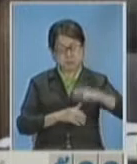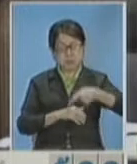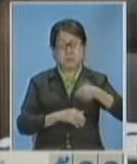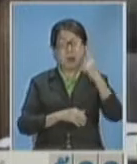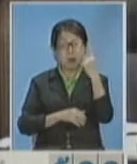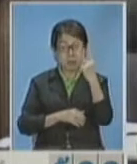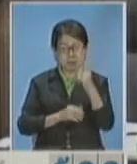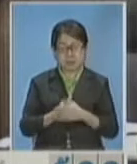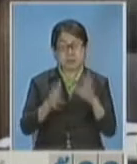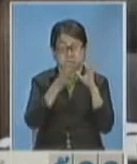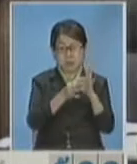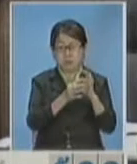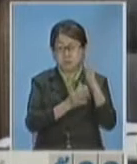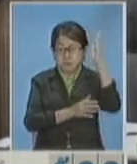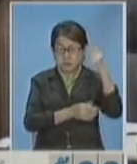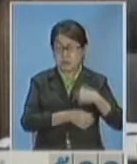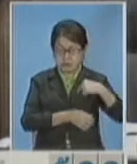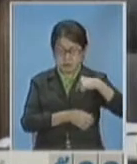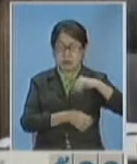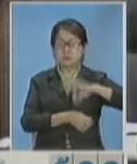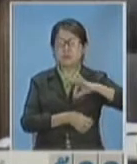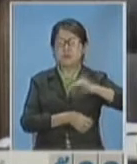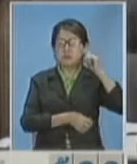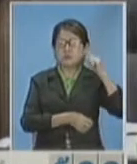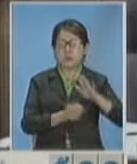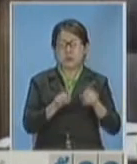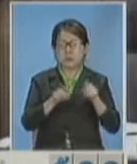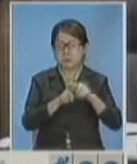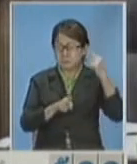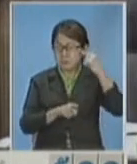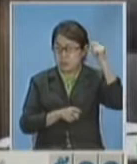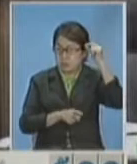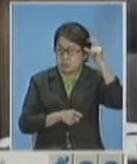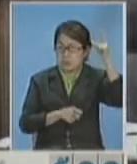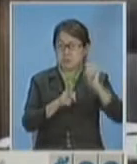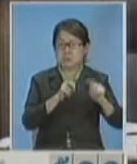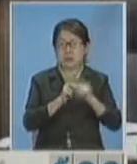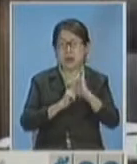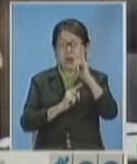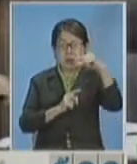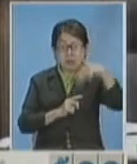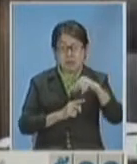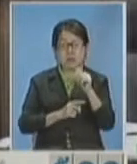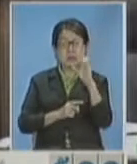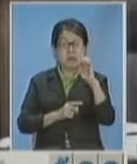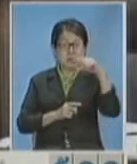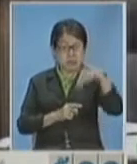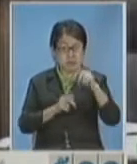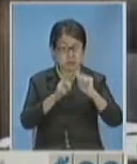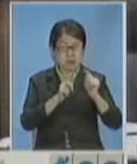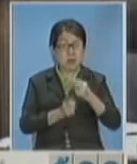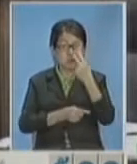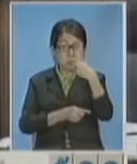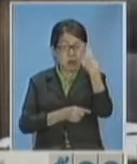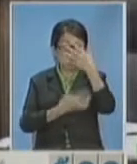ถึงการพัฒนาจิตใจนะคะแล้วก็ IQ EQ ทั้งหลายด้วยนะคะอันนี้ก็ถ้าใครสนใจก็มาดูเอกส